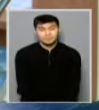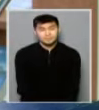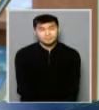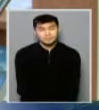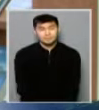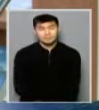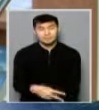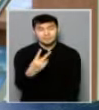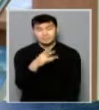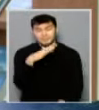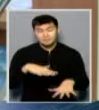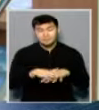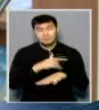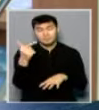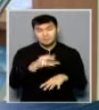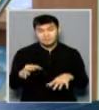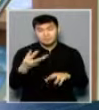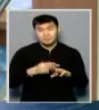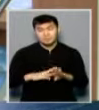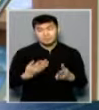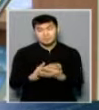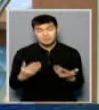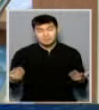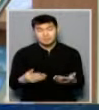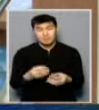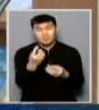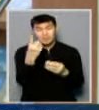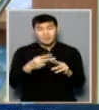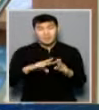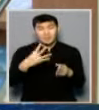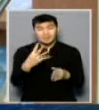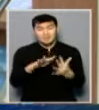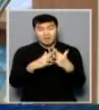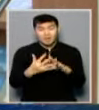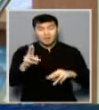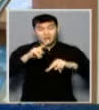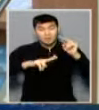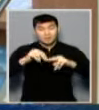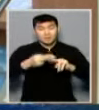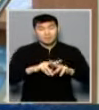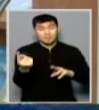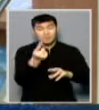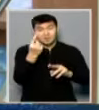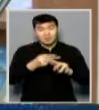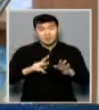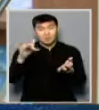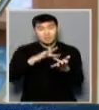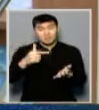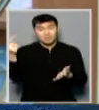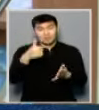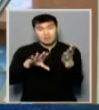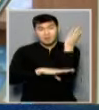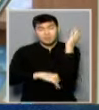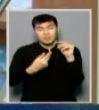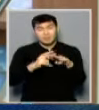За два века на территории Атрауской области появилось порядка 40 населенных пунктов. Первый из них – это город Атрау и самый